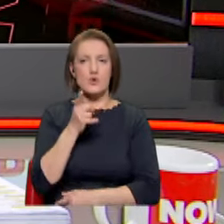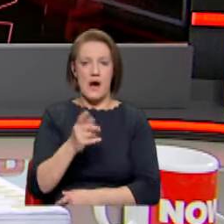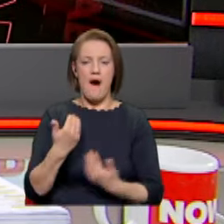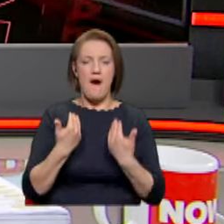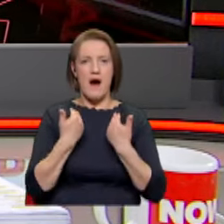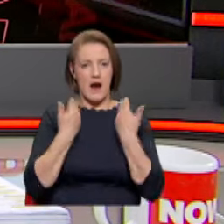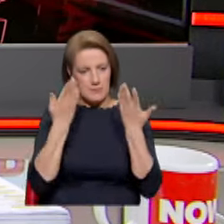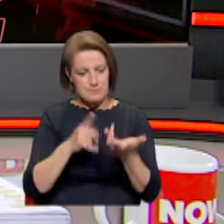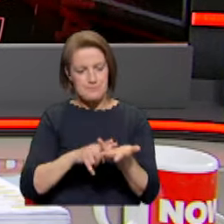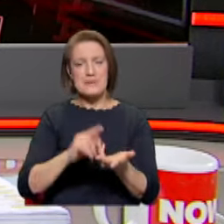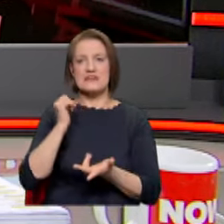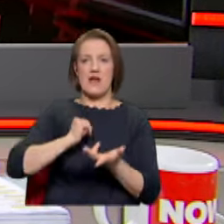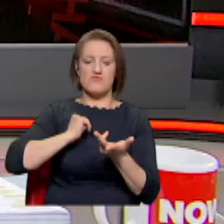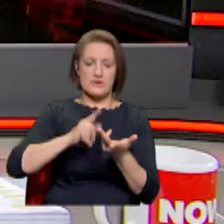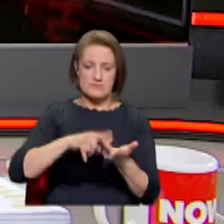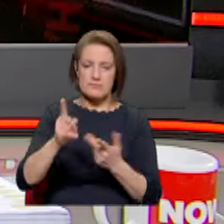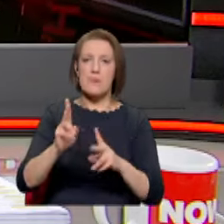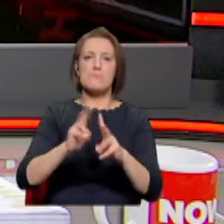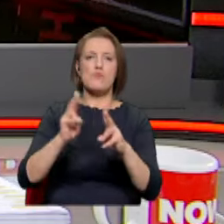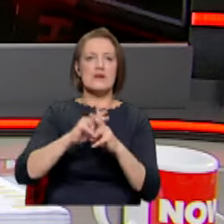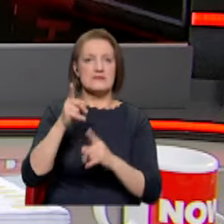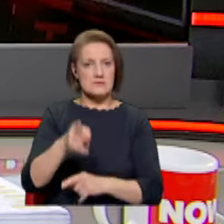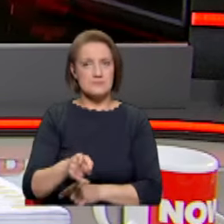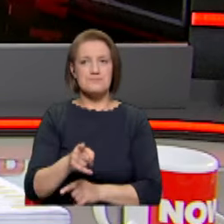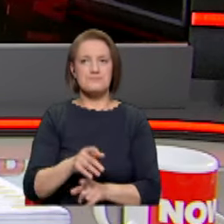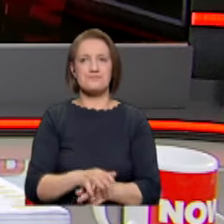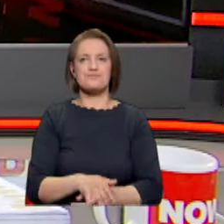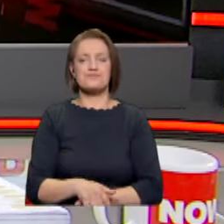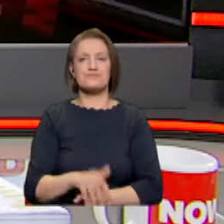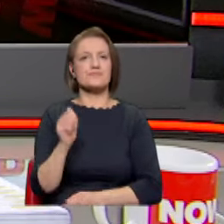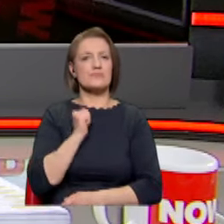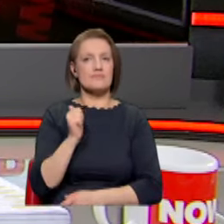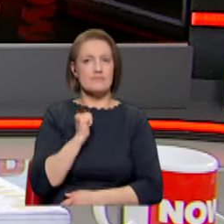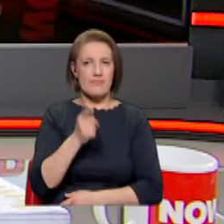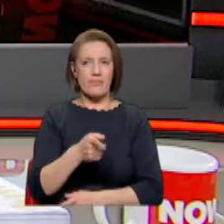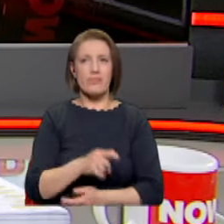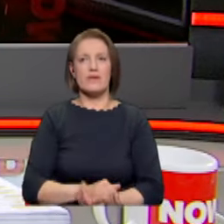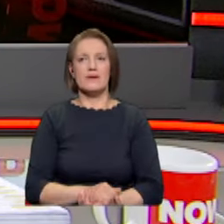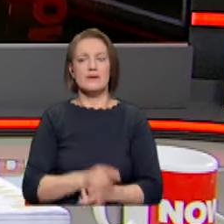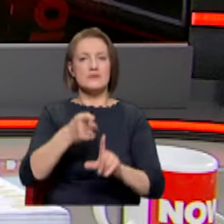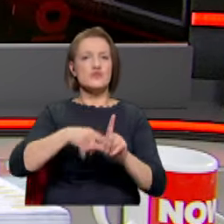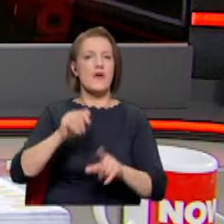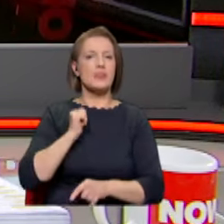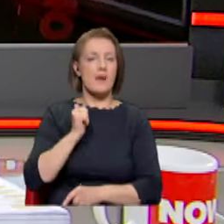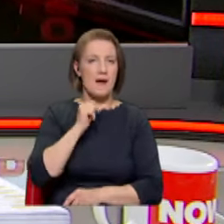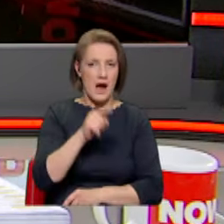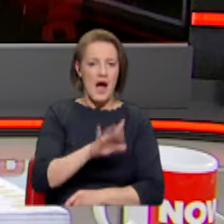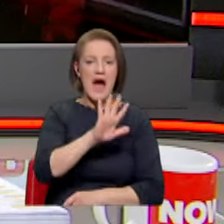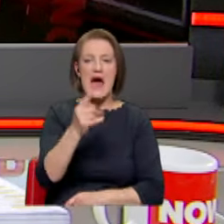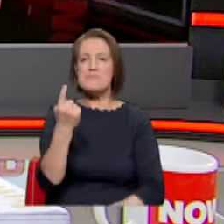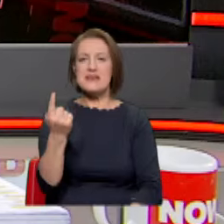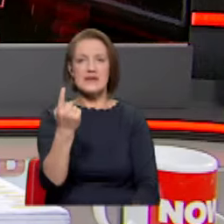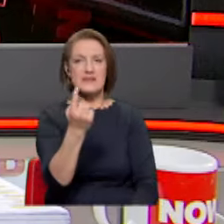hakimlerinin savcılarının Efendim polislerinin askerlerinin işte jandarmasının filan her